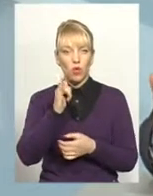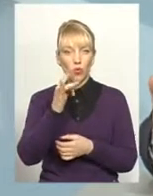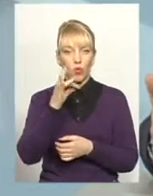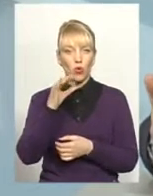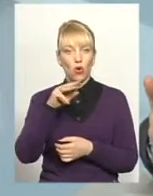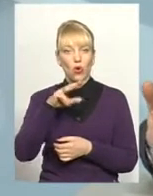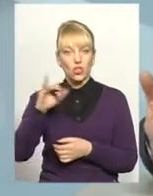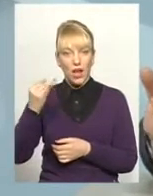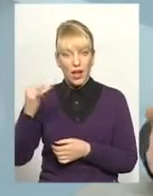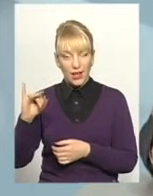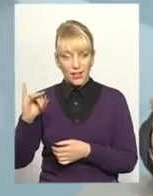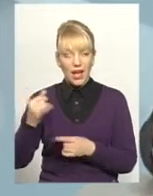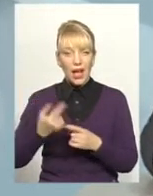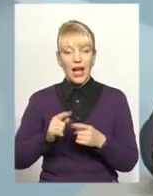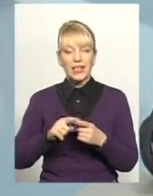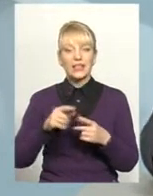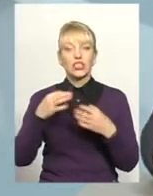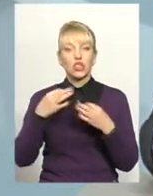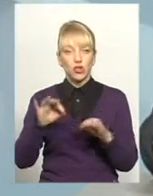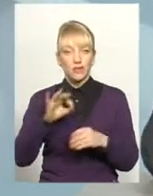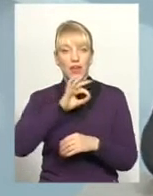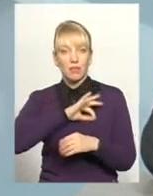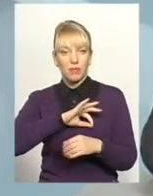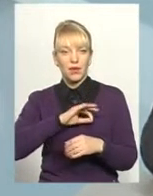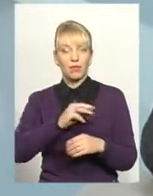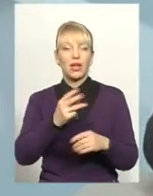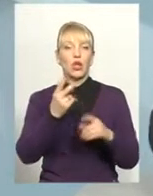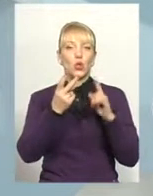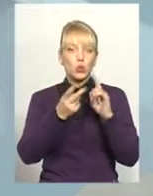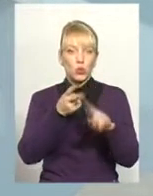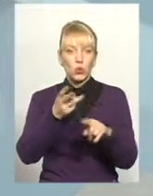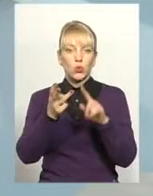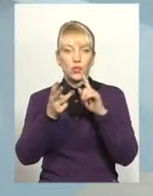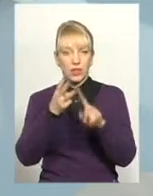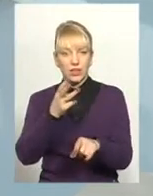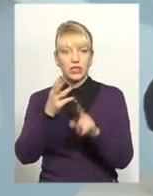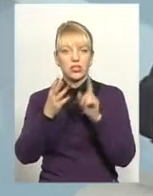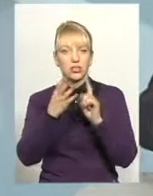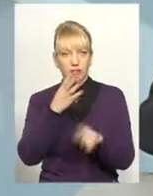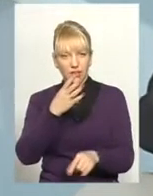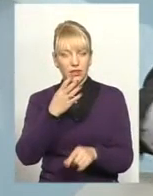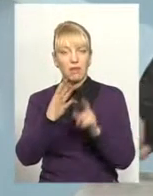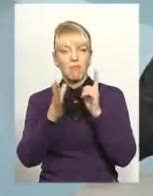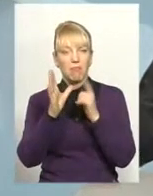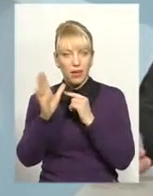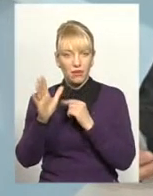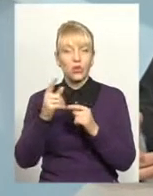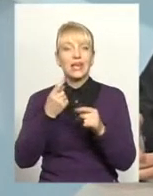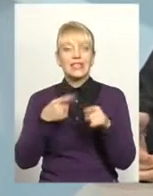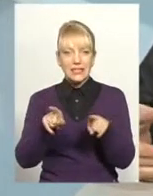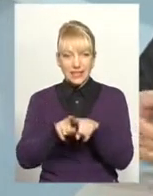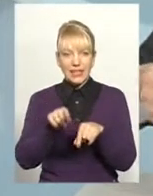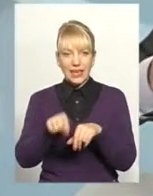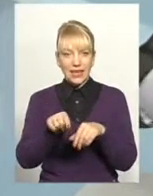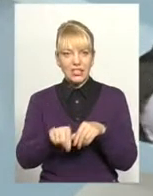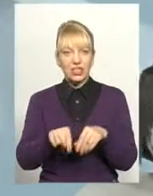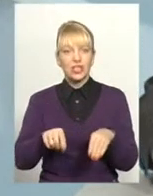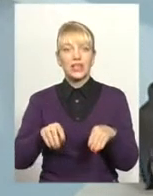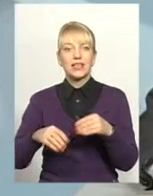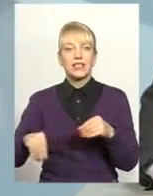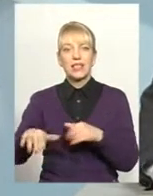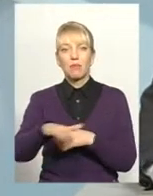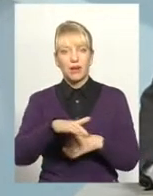це дозволяє знімати ще другу, третю, четверту і п'яту ренту з тої самої землі, значить, використовуючи просто відходи